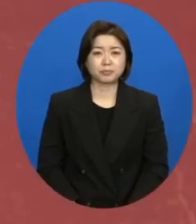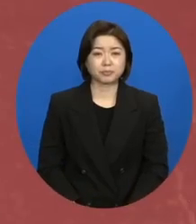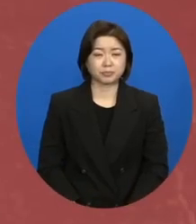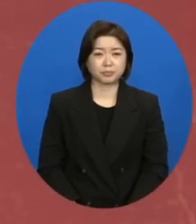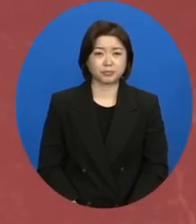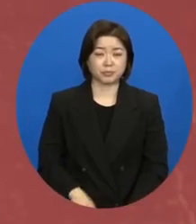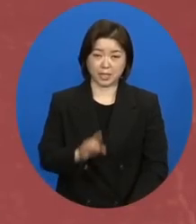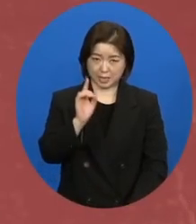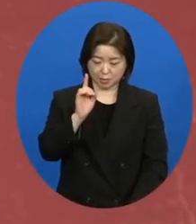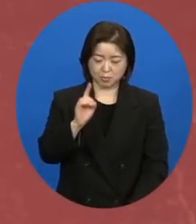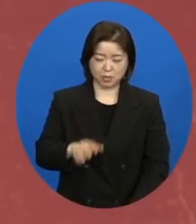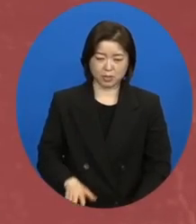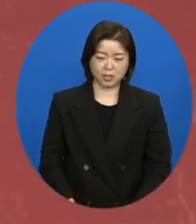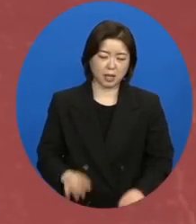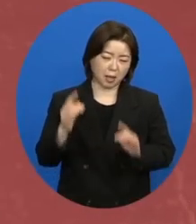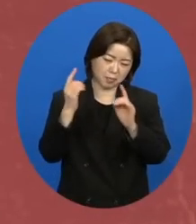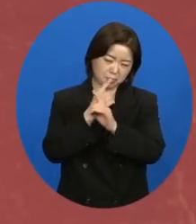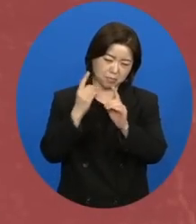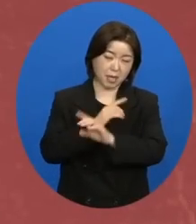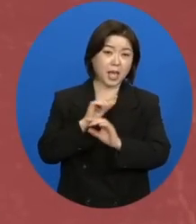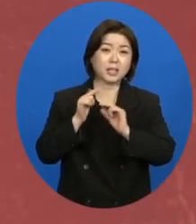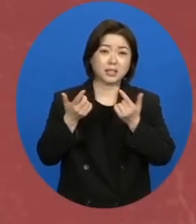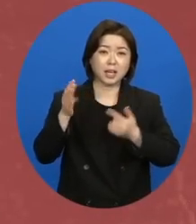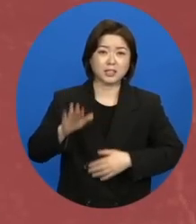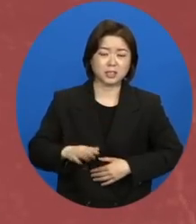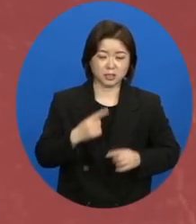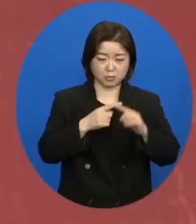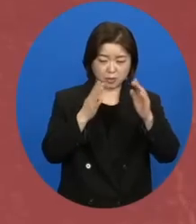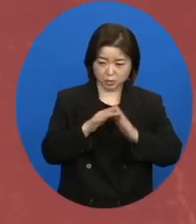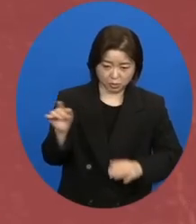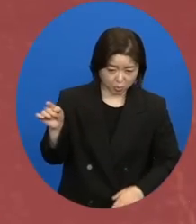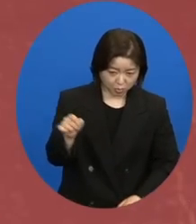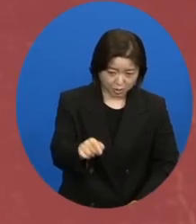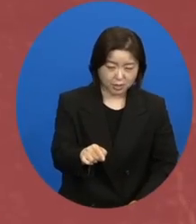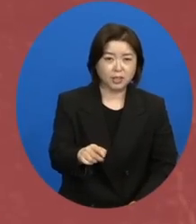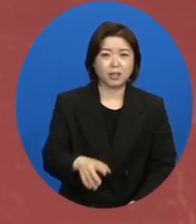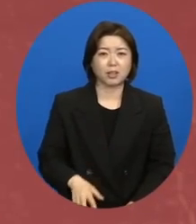한번 매일은 아닐지라도요 교회 왔다가